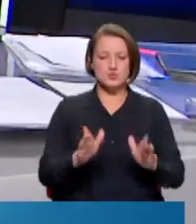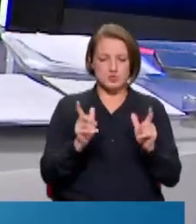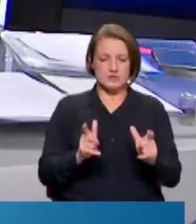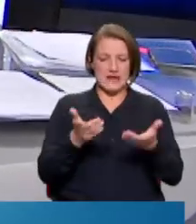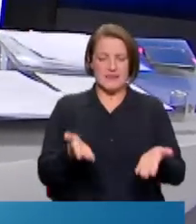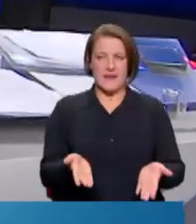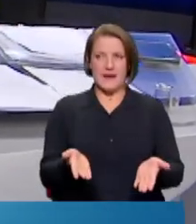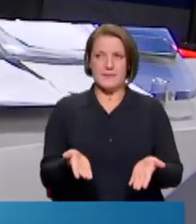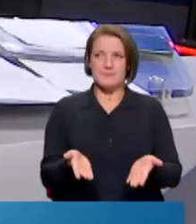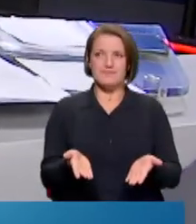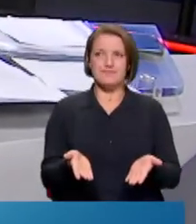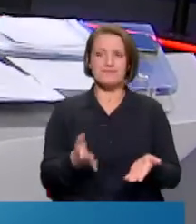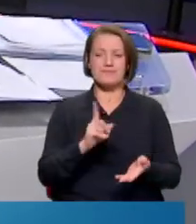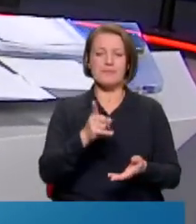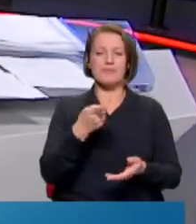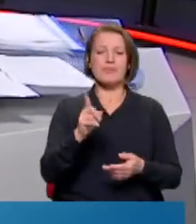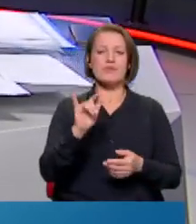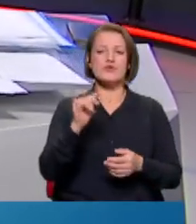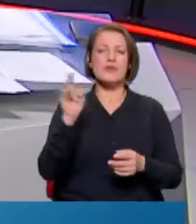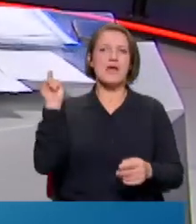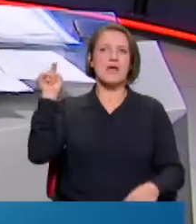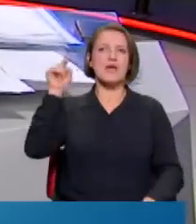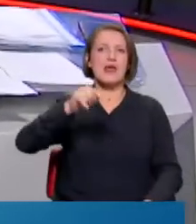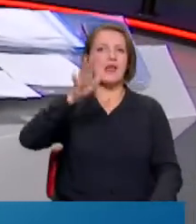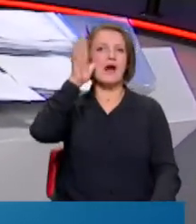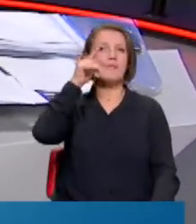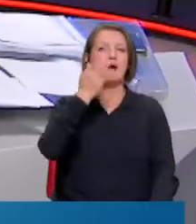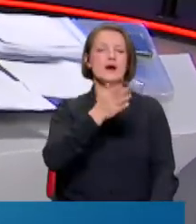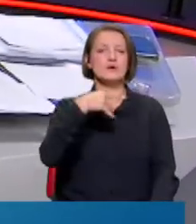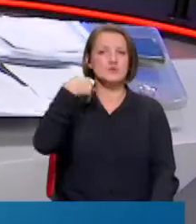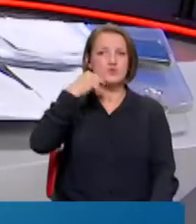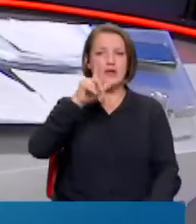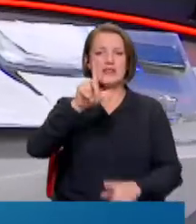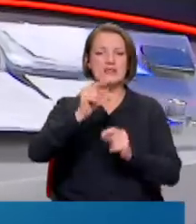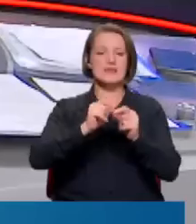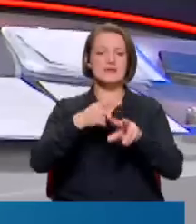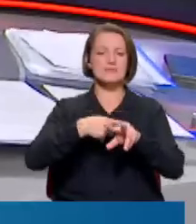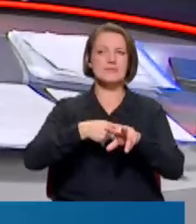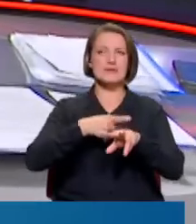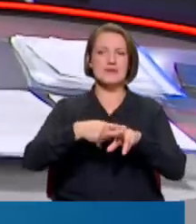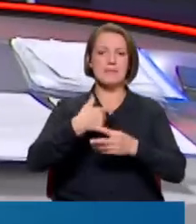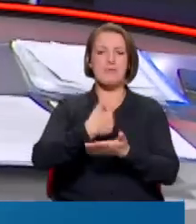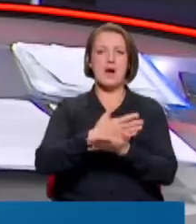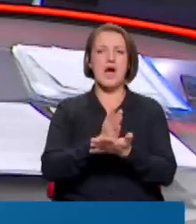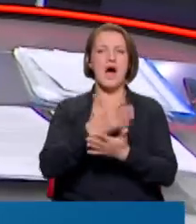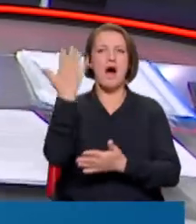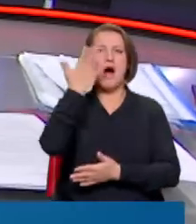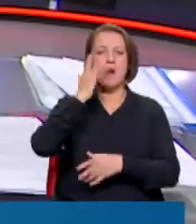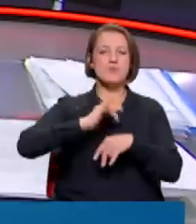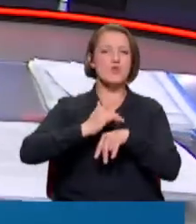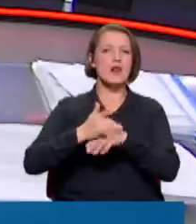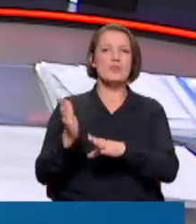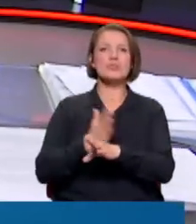yerde dağıtılırken 10.000 kilometreden gelen bir ABD Suriye ve Libya parçalanırken Arap ülkeleri ve bölge ülkeleri